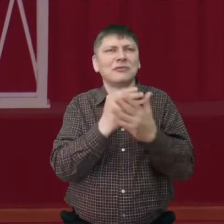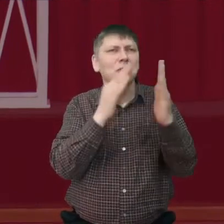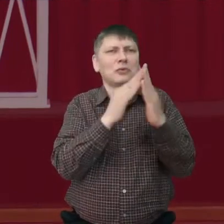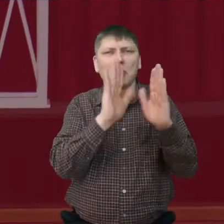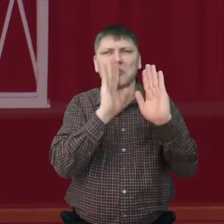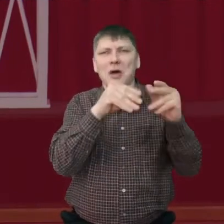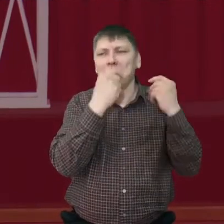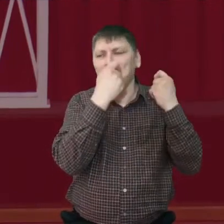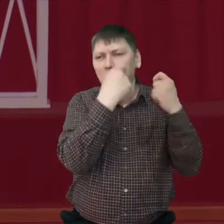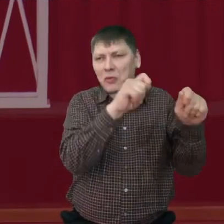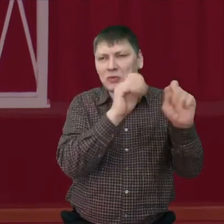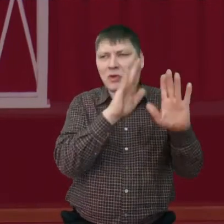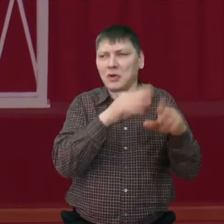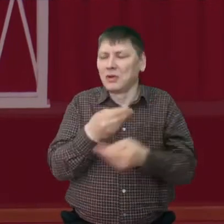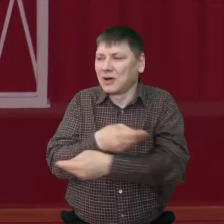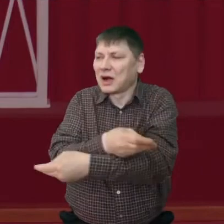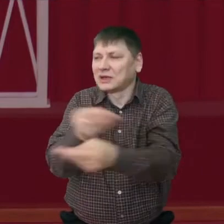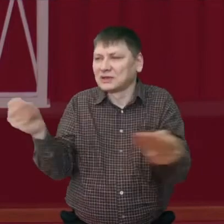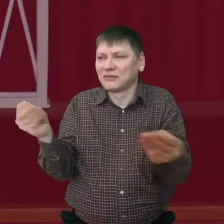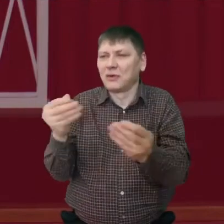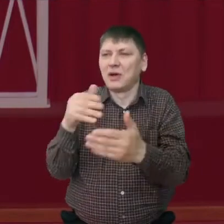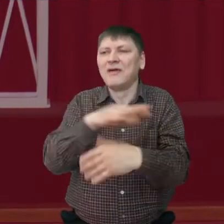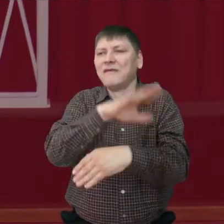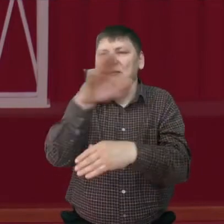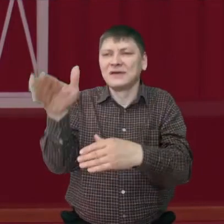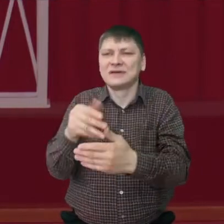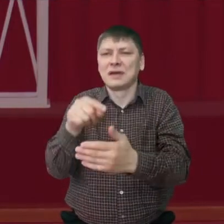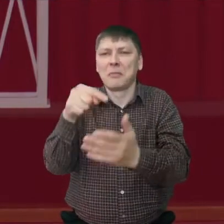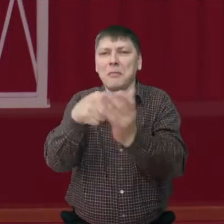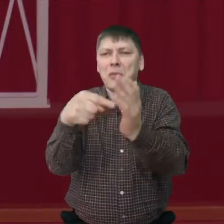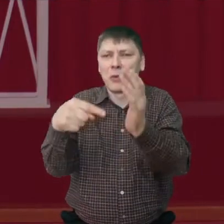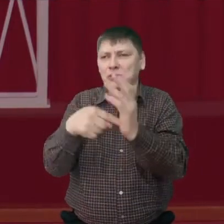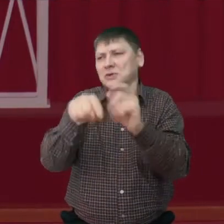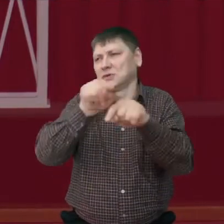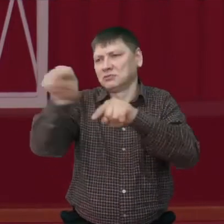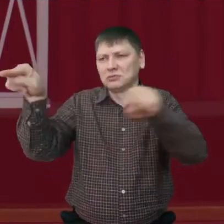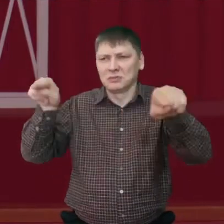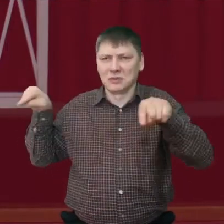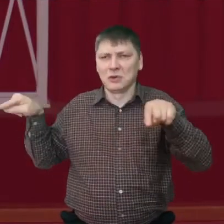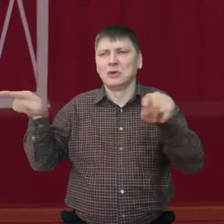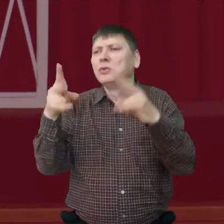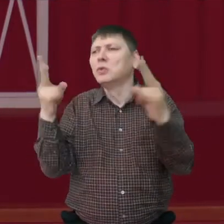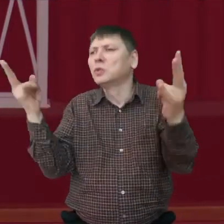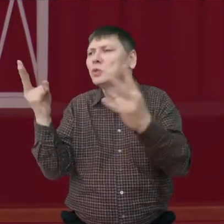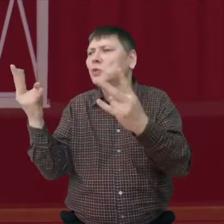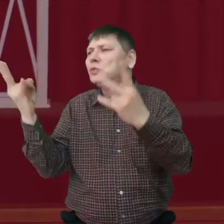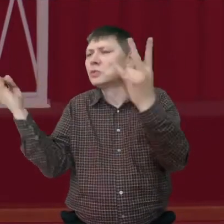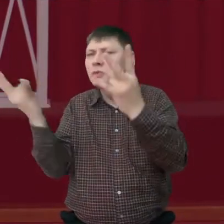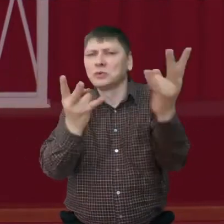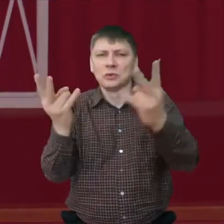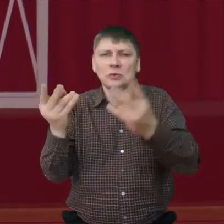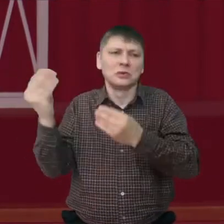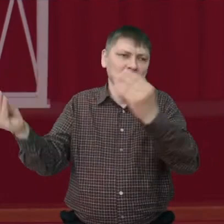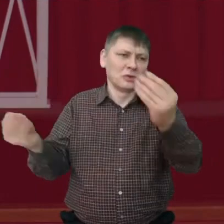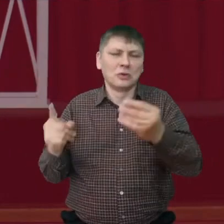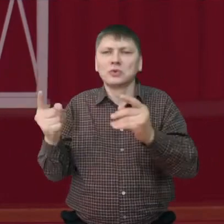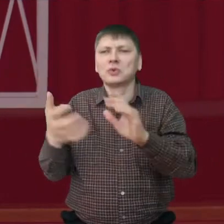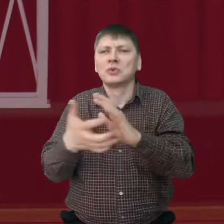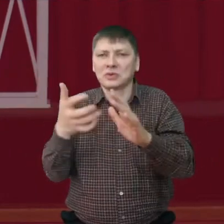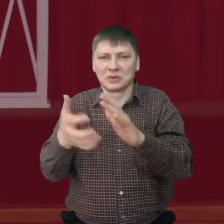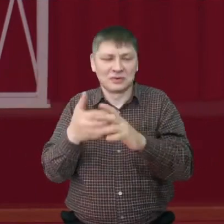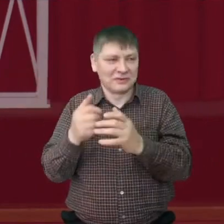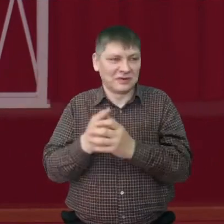имение, раздавая так, чтобы в итоге разделяли всем, смотря по их нужде, чтобы каждый мог получить то, чего ему не